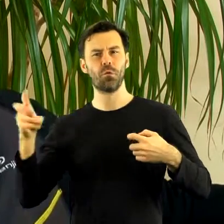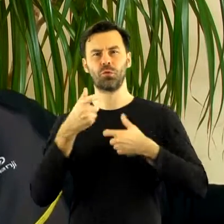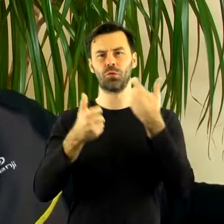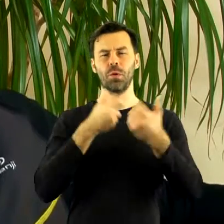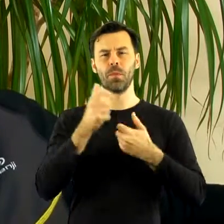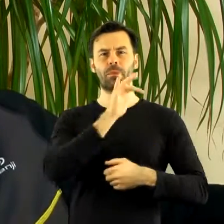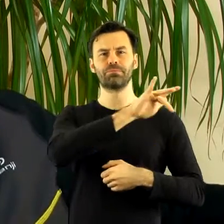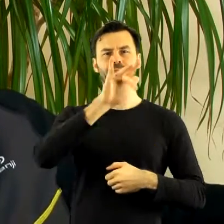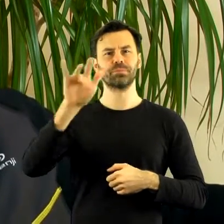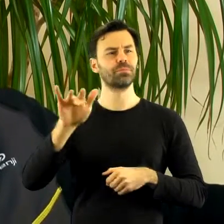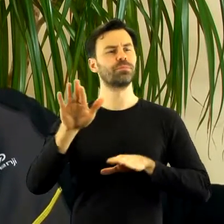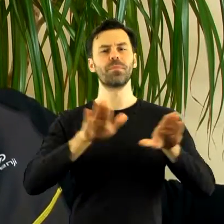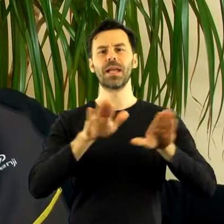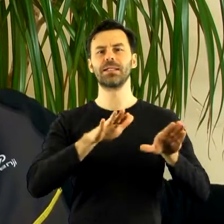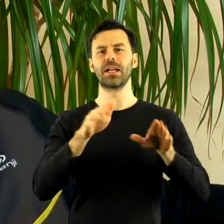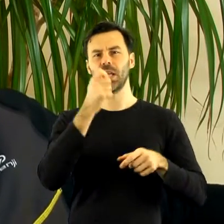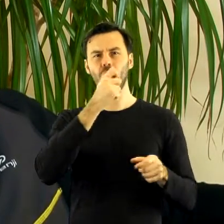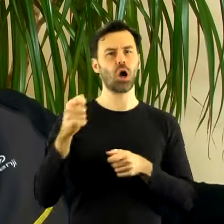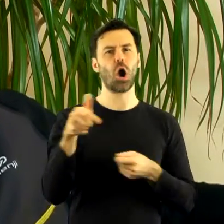pozaznaczałem te wysypiska,